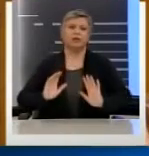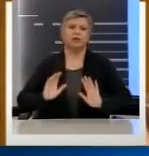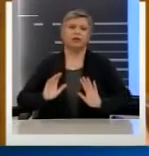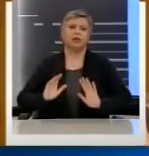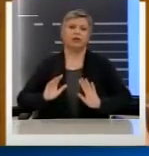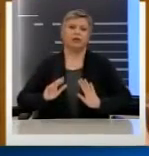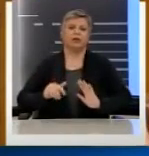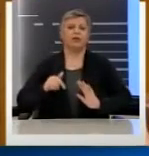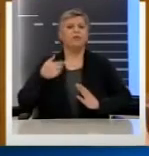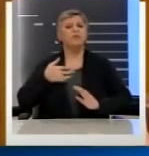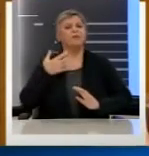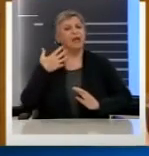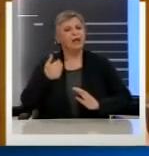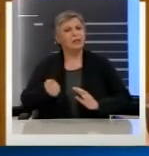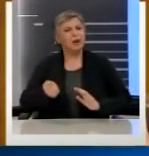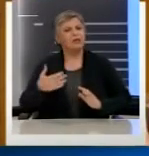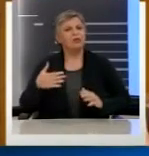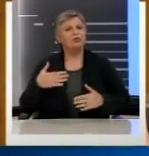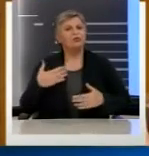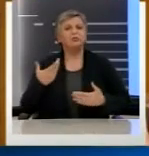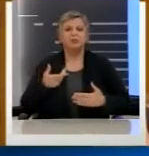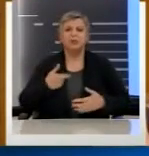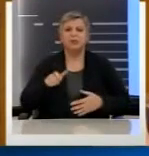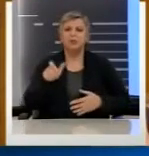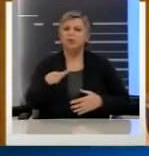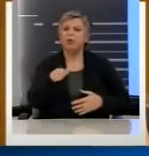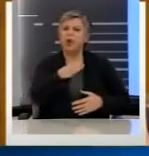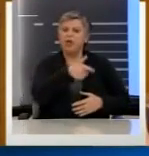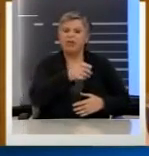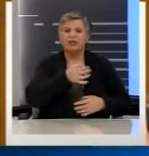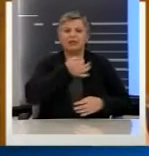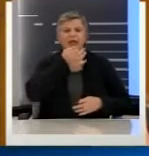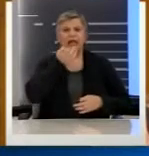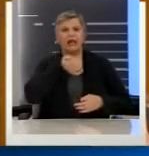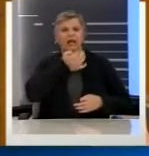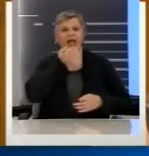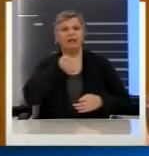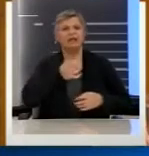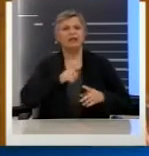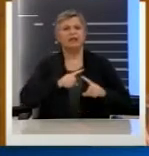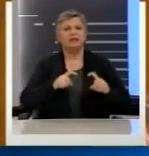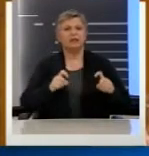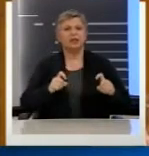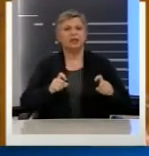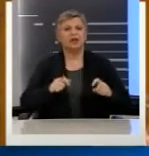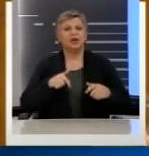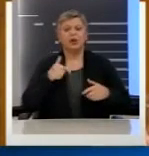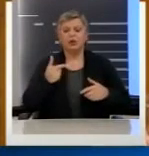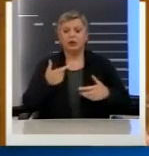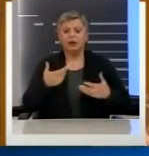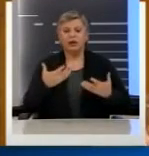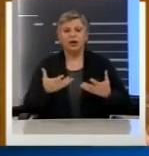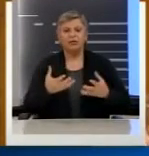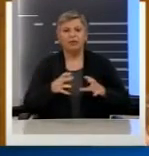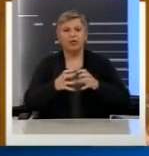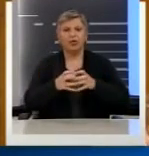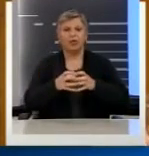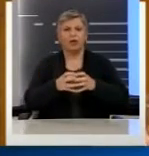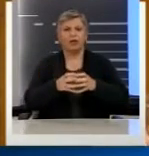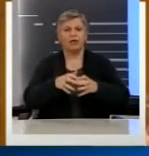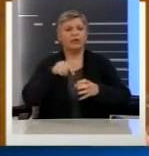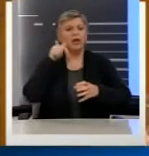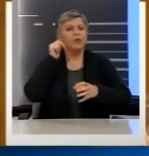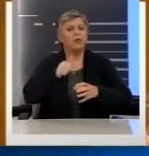πολλές ενέργειες, απόψεις, ατομικές, συλλογικές, από αυτή την πλευρά, από εκείνη την πλευρά, που δεν